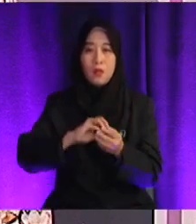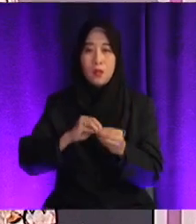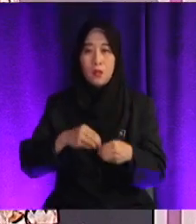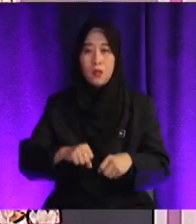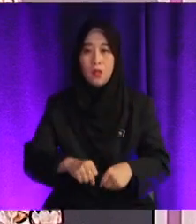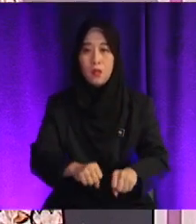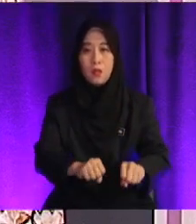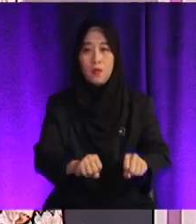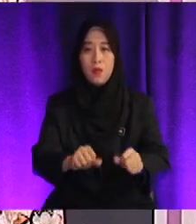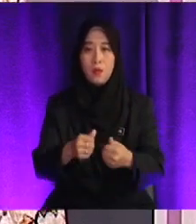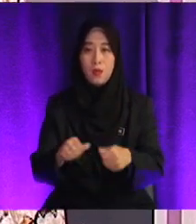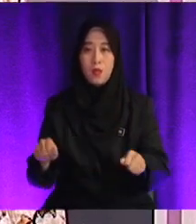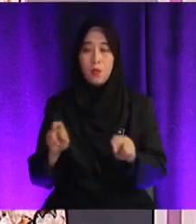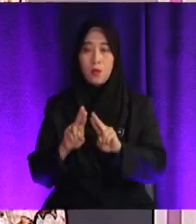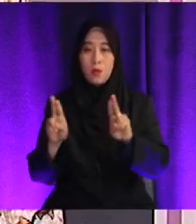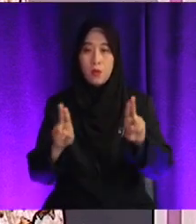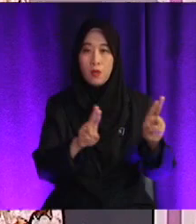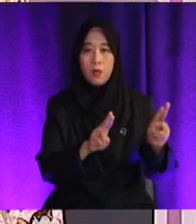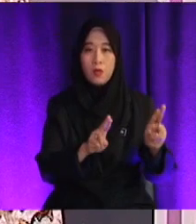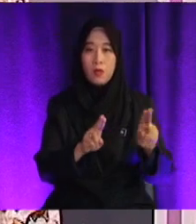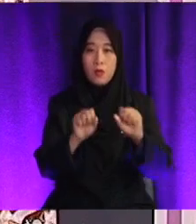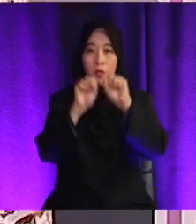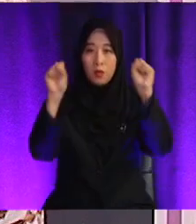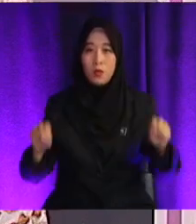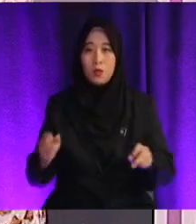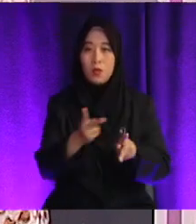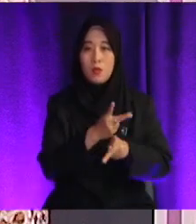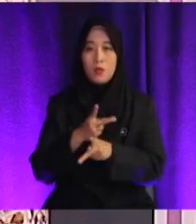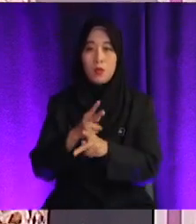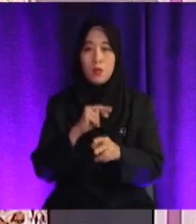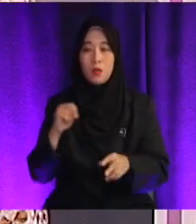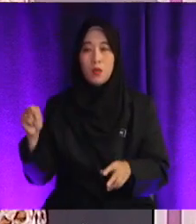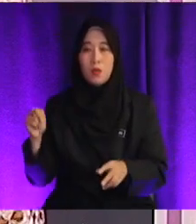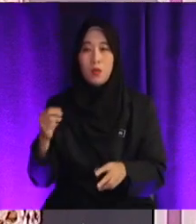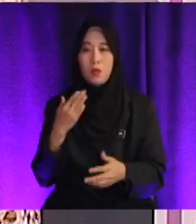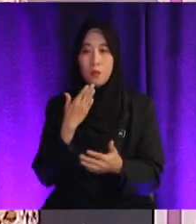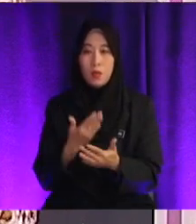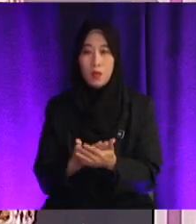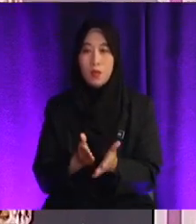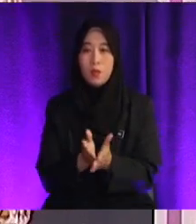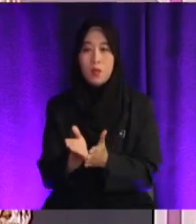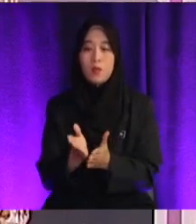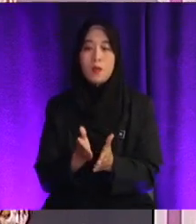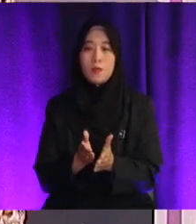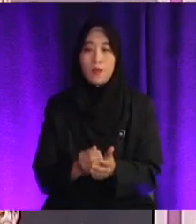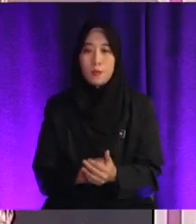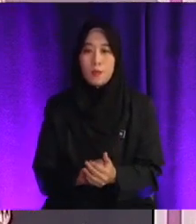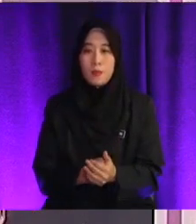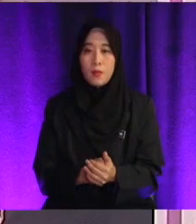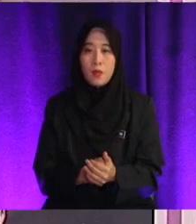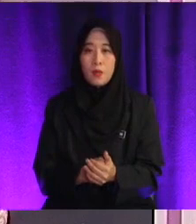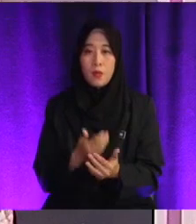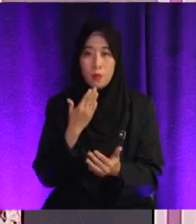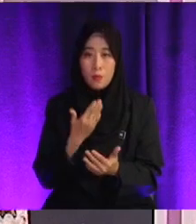akan ajar adalah di bawah modul 8, iaitu sistem kawalan. Okey. Saya terus ya, Akmal. Silakan, cikgu.